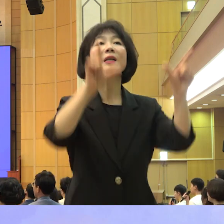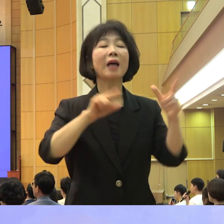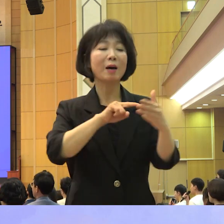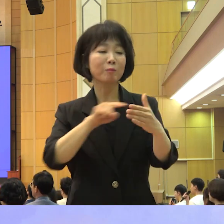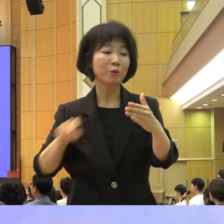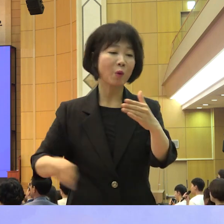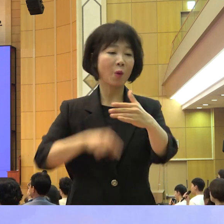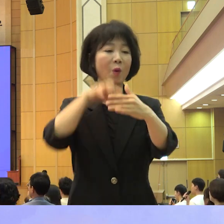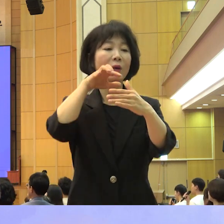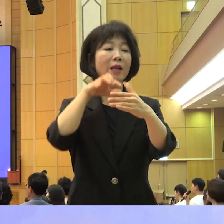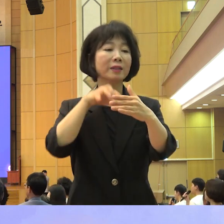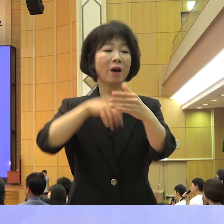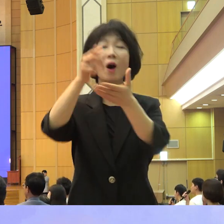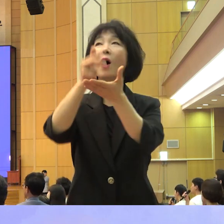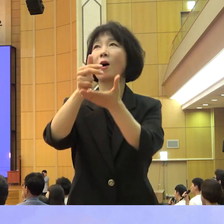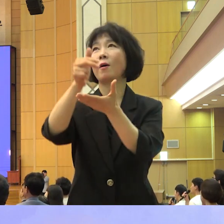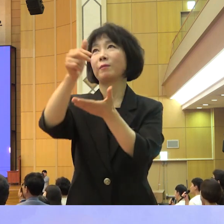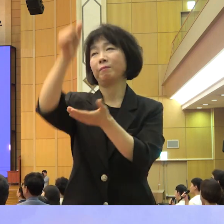당신의 삶